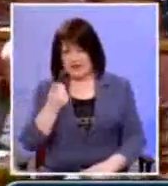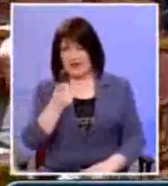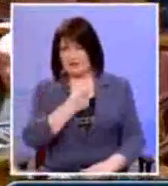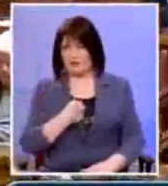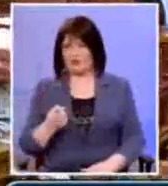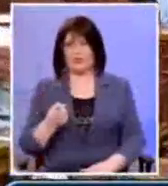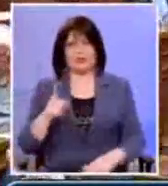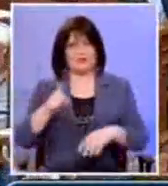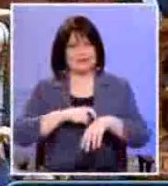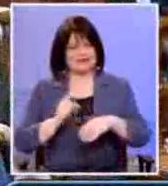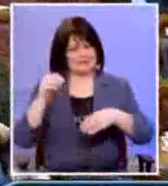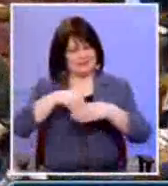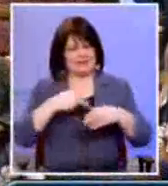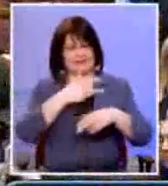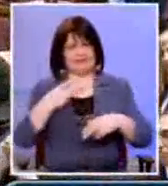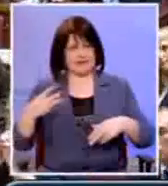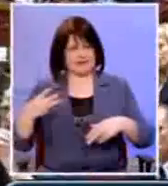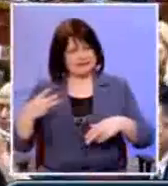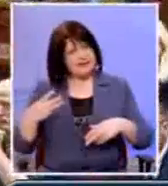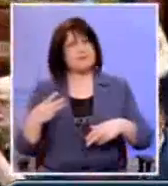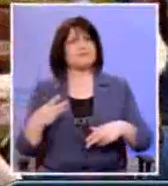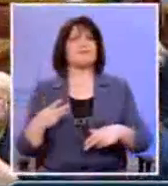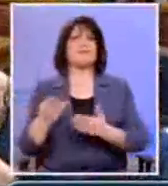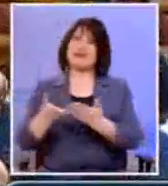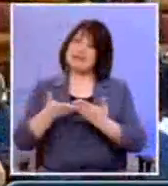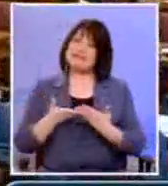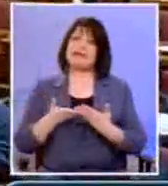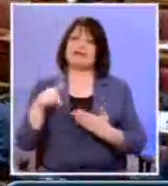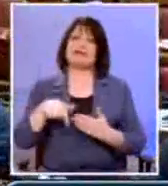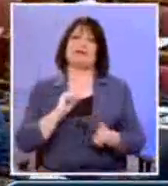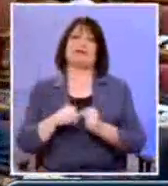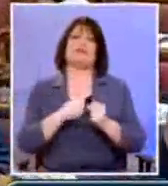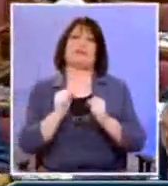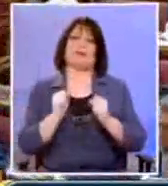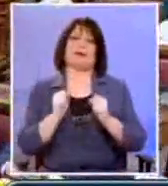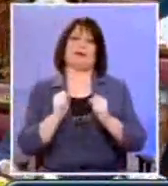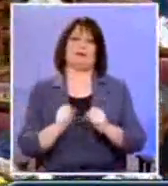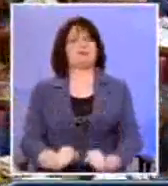που συμμετέχουν αυτή τη στιγμή στην κυβέρνηση, στη Βουλή, που στήριξαν αυτή την προσπάθεια.